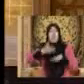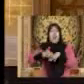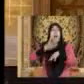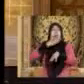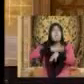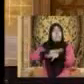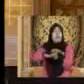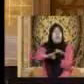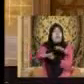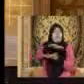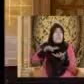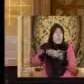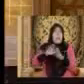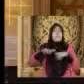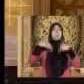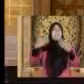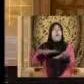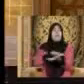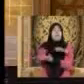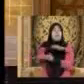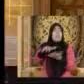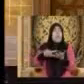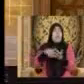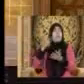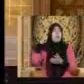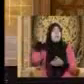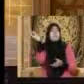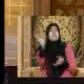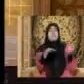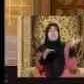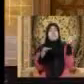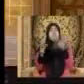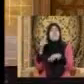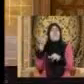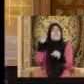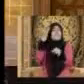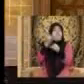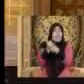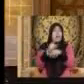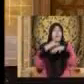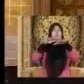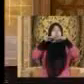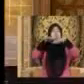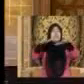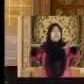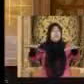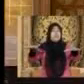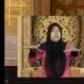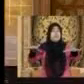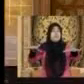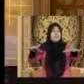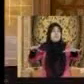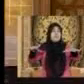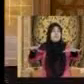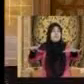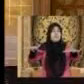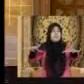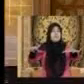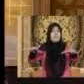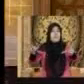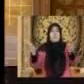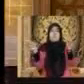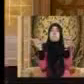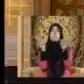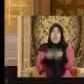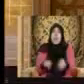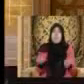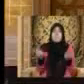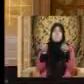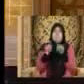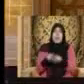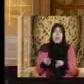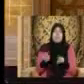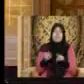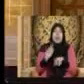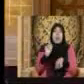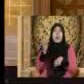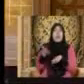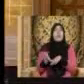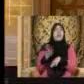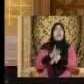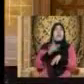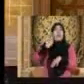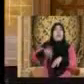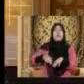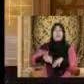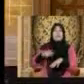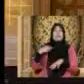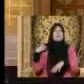الثورة الأراجيف كثيرة والإشاعات كثيرة، ولا يستطيع الإنسان أن يتحرى في مثل خبر